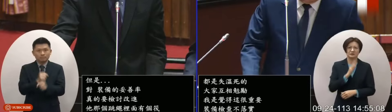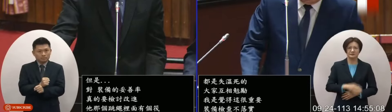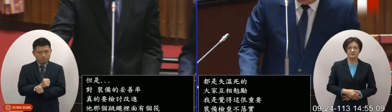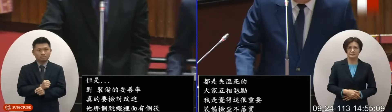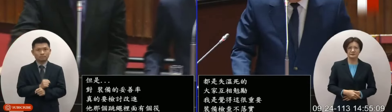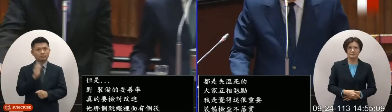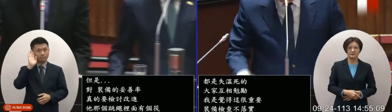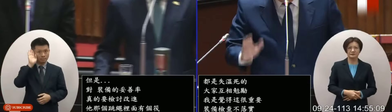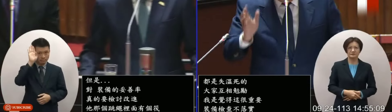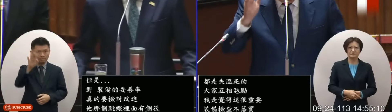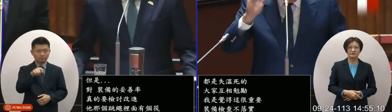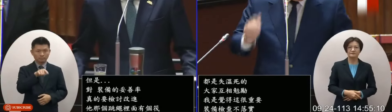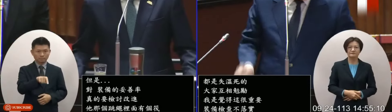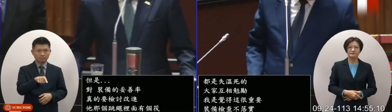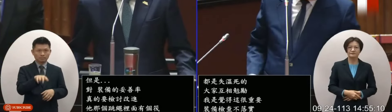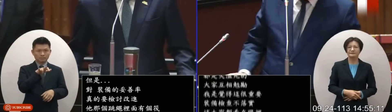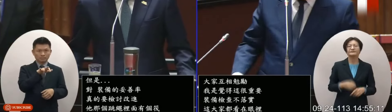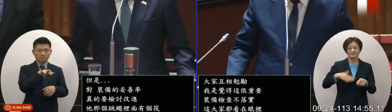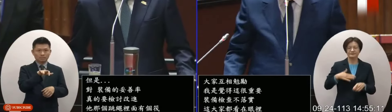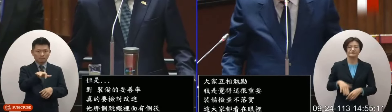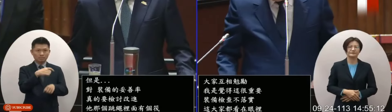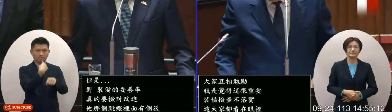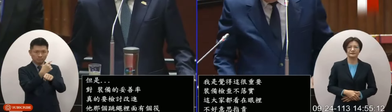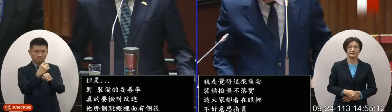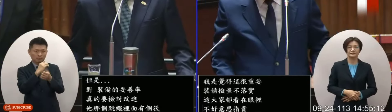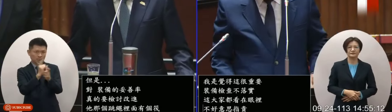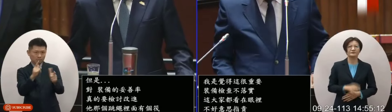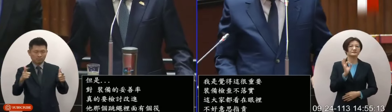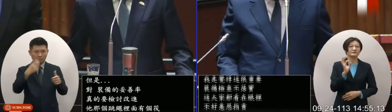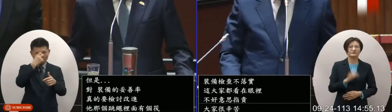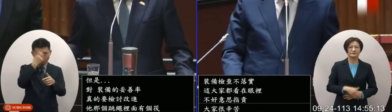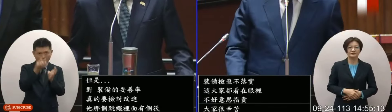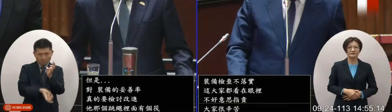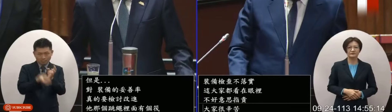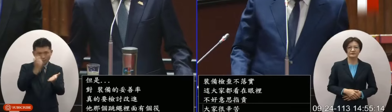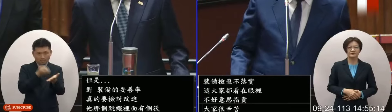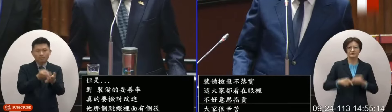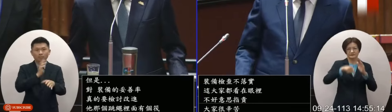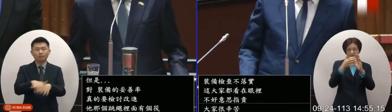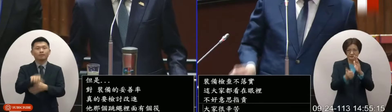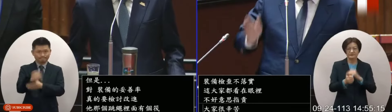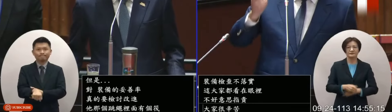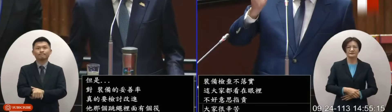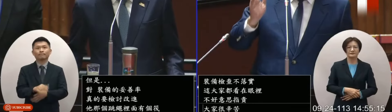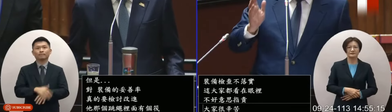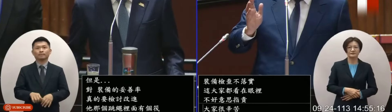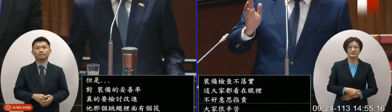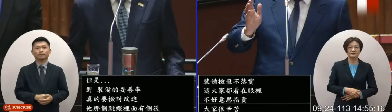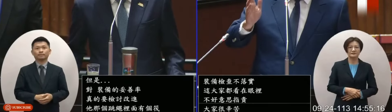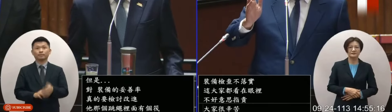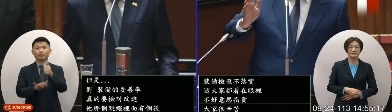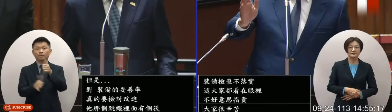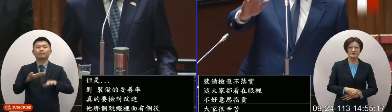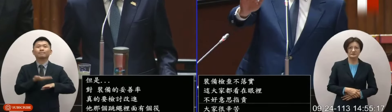是未来要加强装备。 好啦。 妥善这个工作，应该加强落去。 院长， 给你答应嘿。 委员，请你放